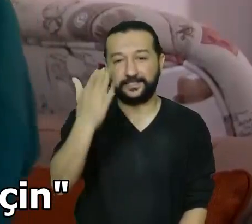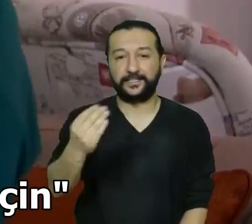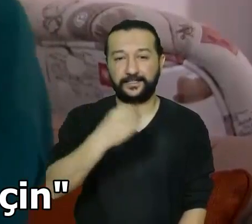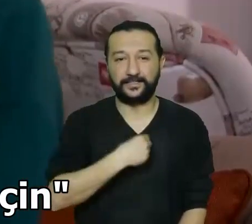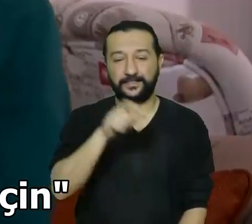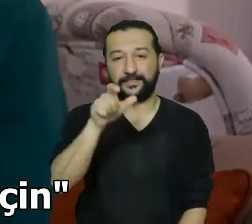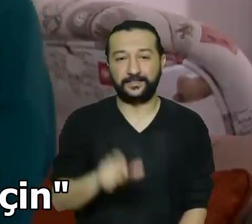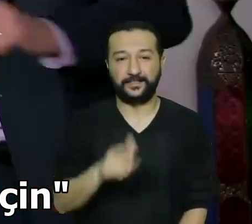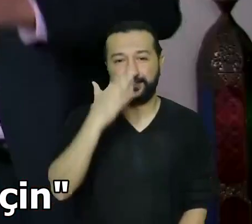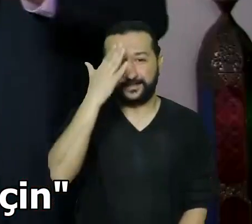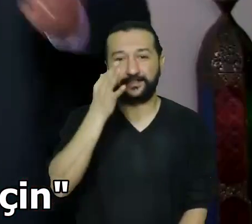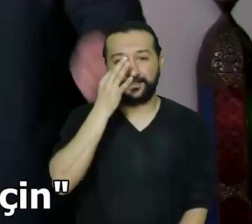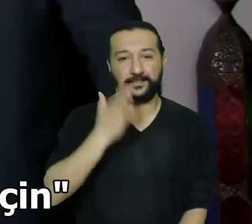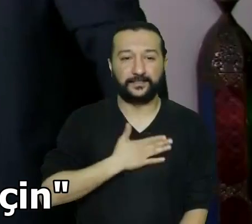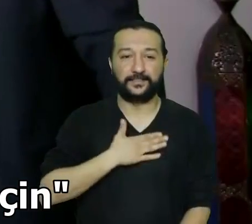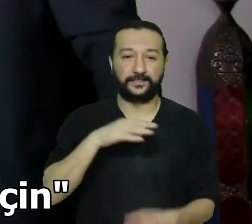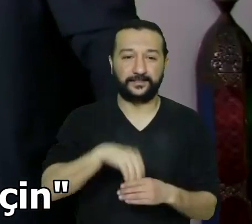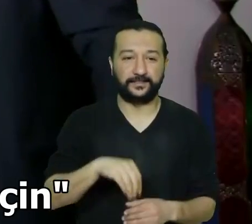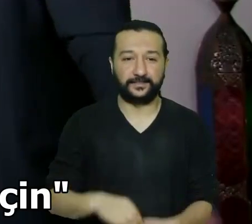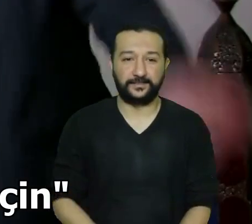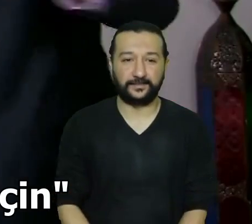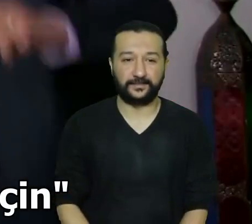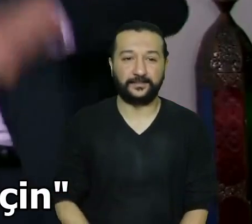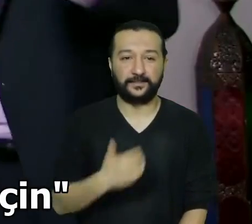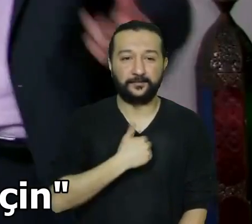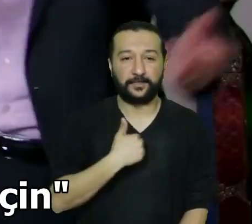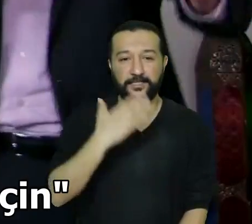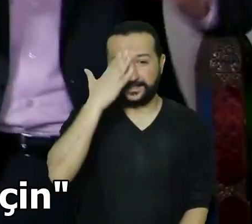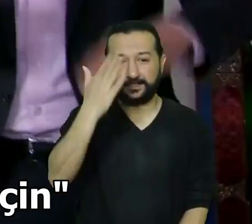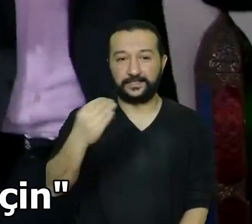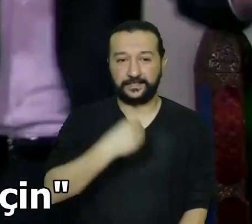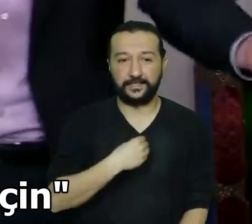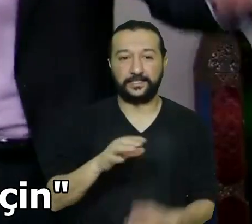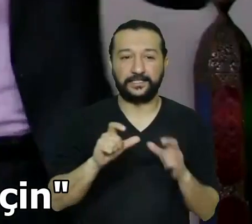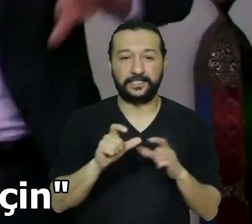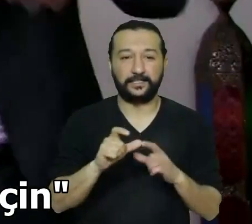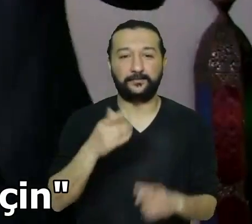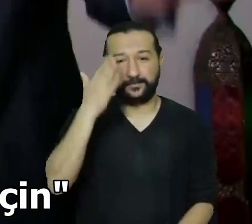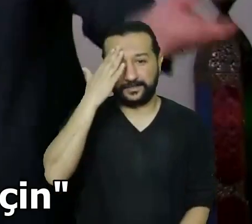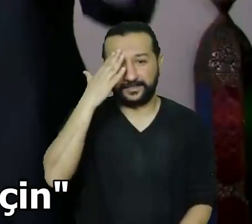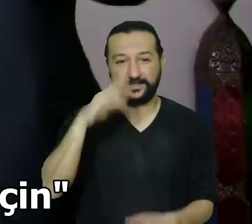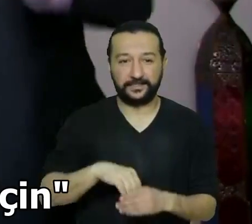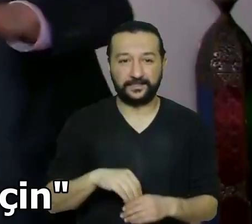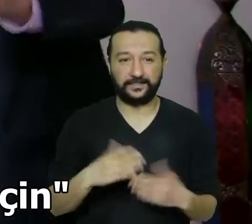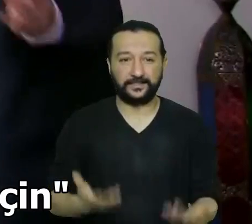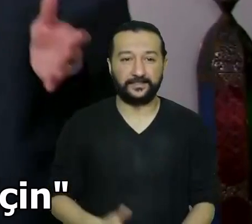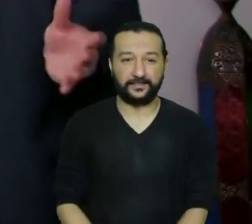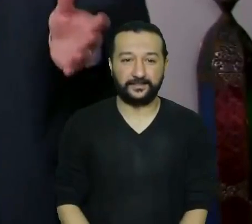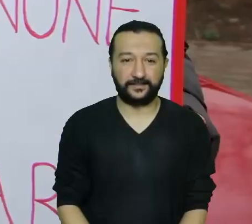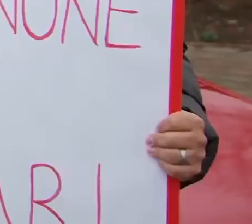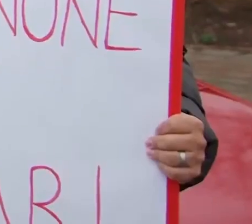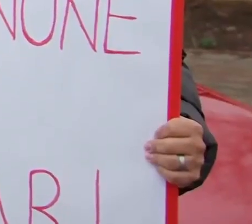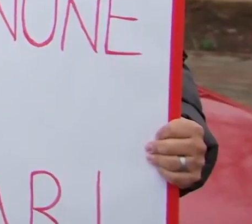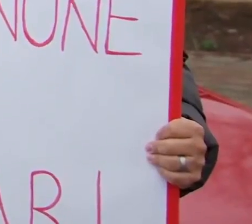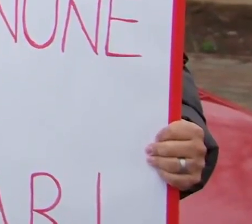et şadiyen başın için. Beni şad et şadiyen başın